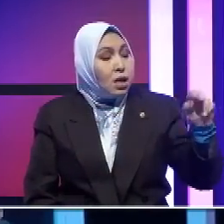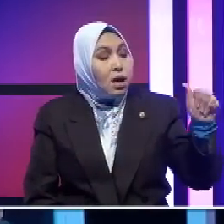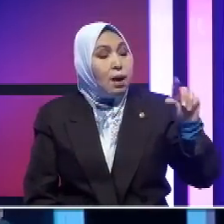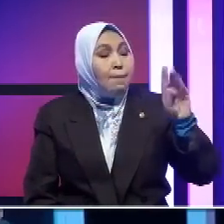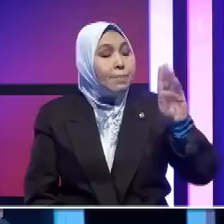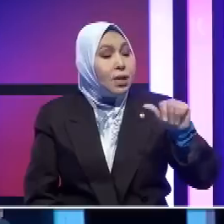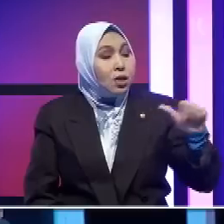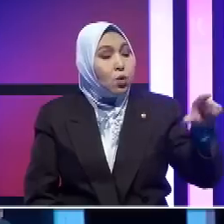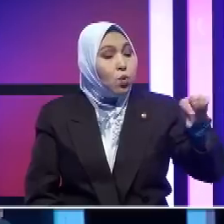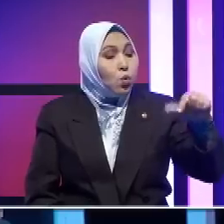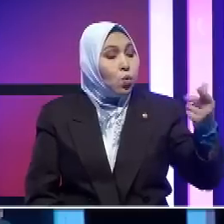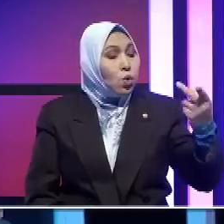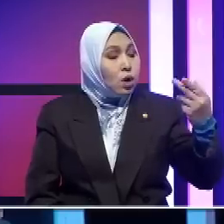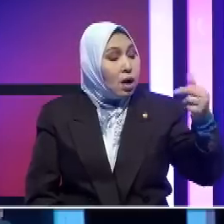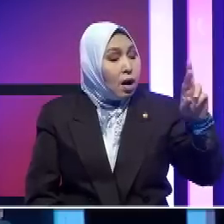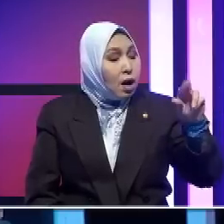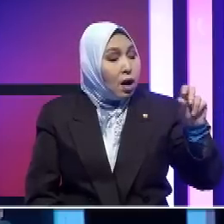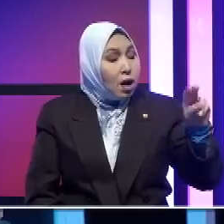بالقرآن يا